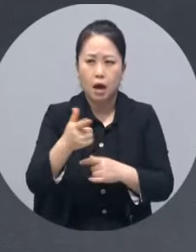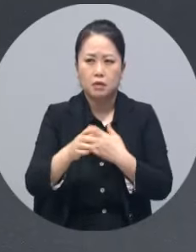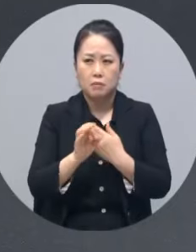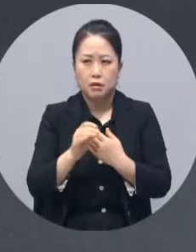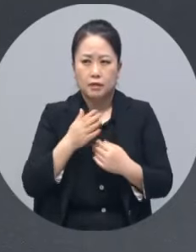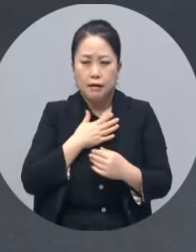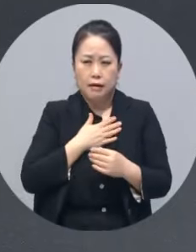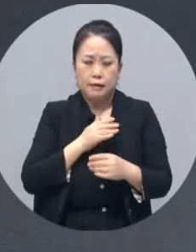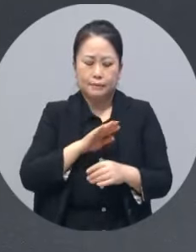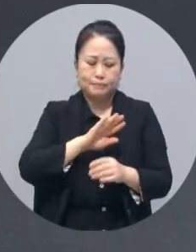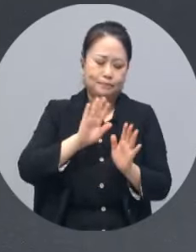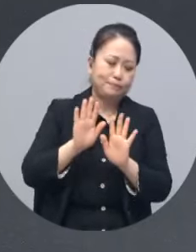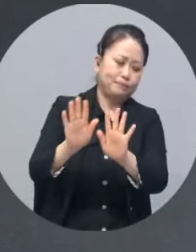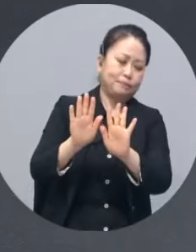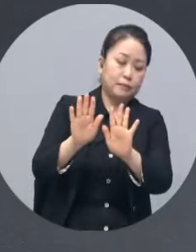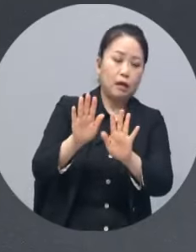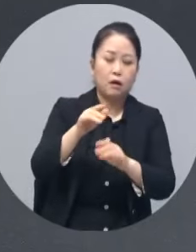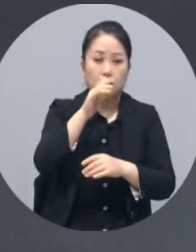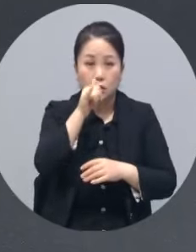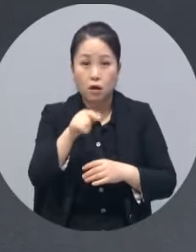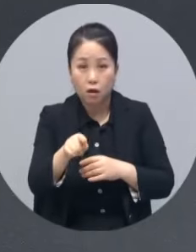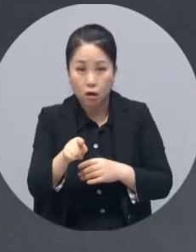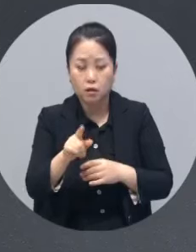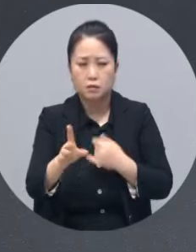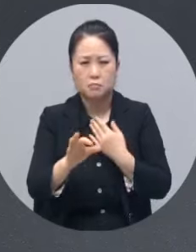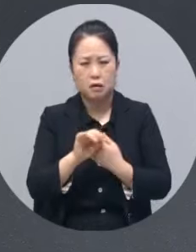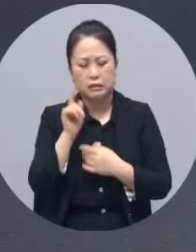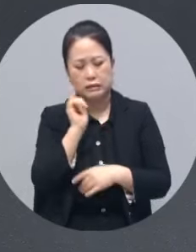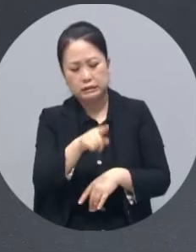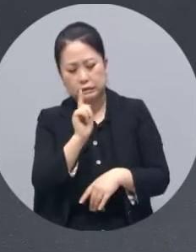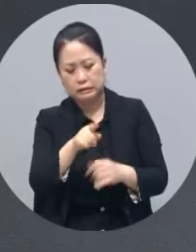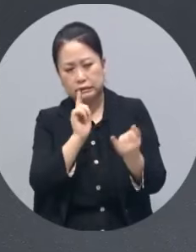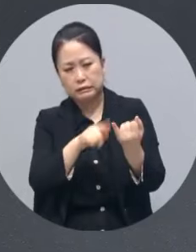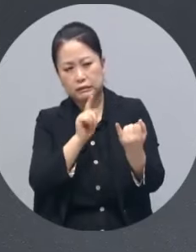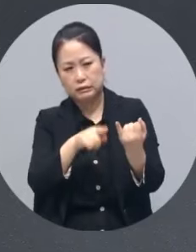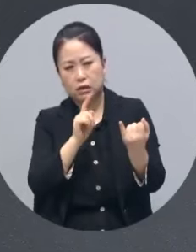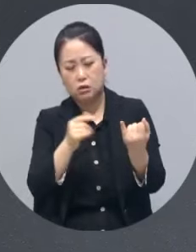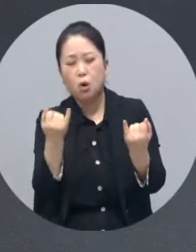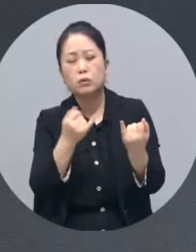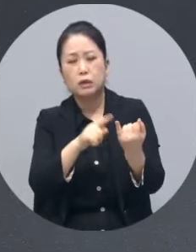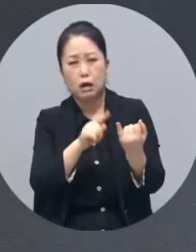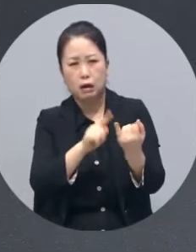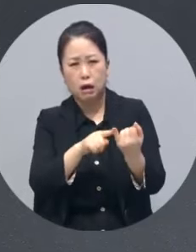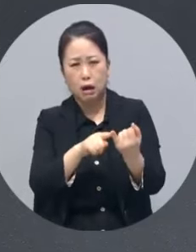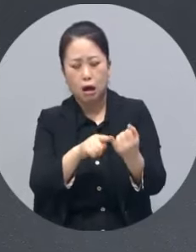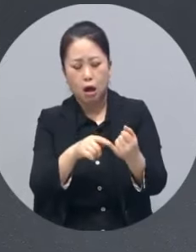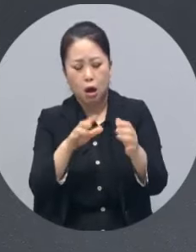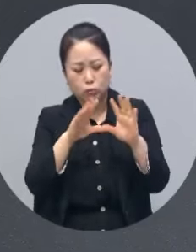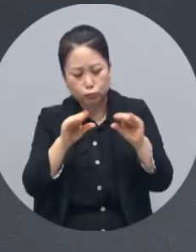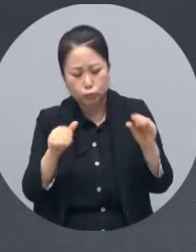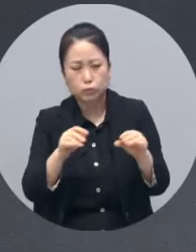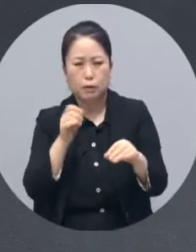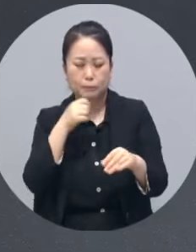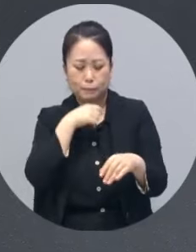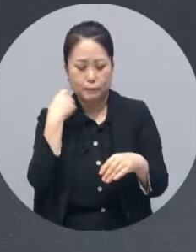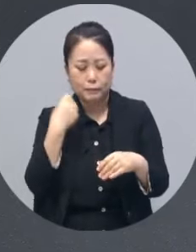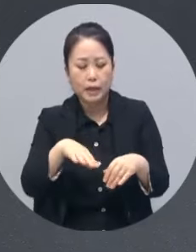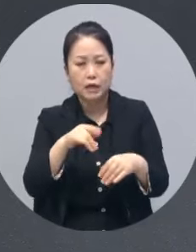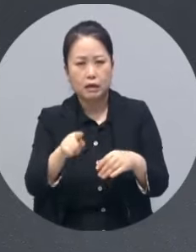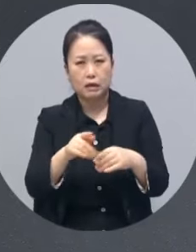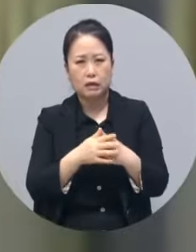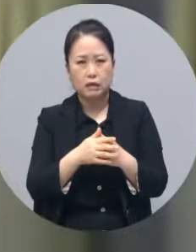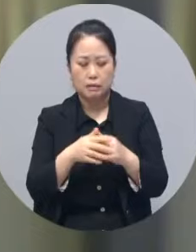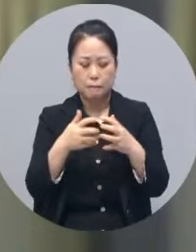이렇게 했을 때 제가 막 욕을 썼거든요. 그럼 니는 여자 같아가지고 머리를 부드러운 맛도 없고 이렇게 막 뻣뻣하